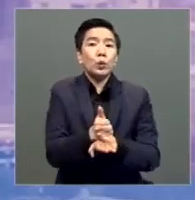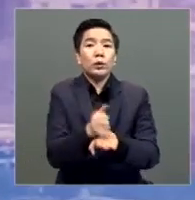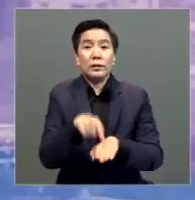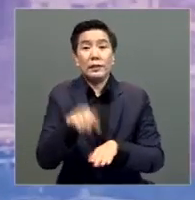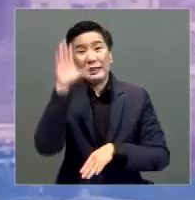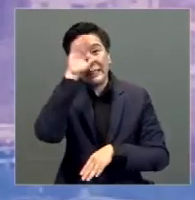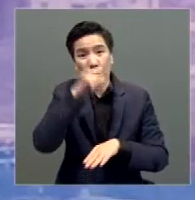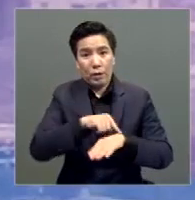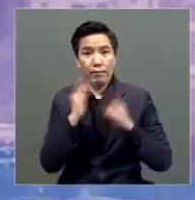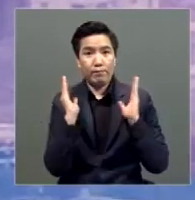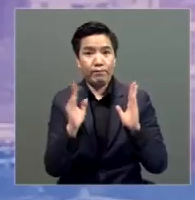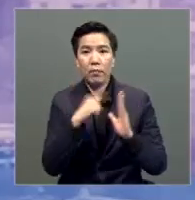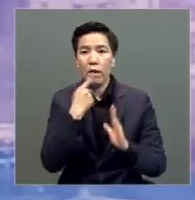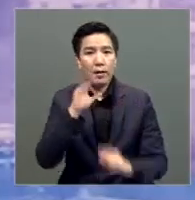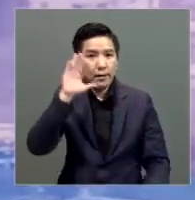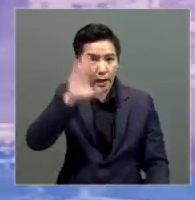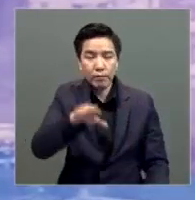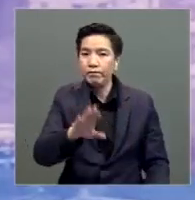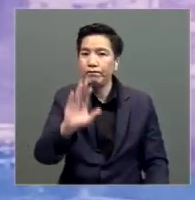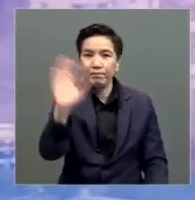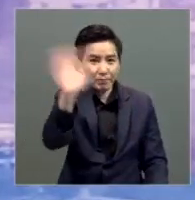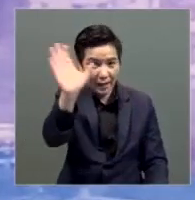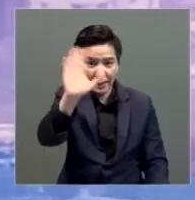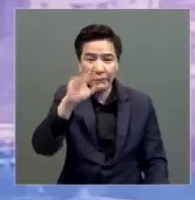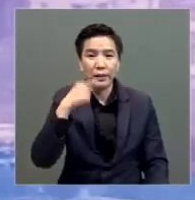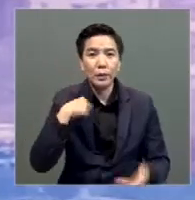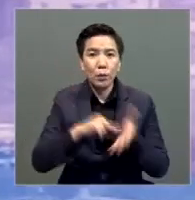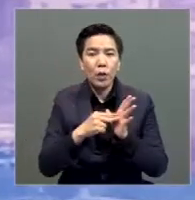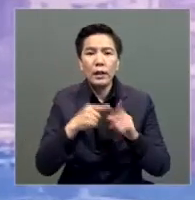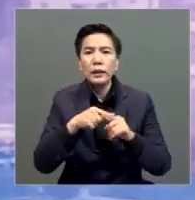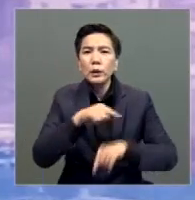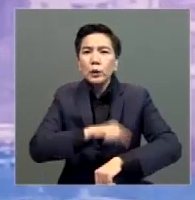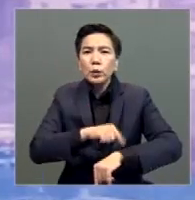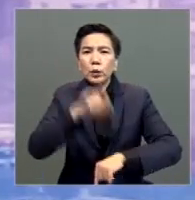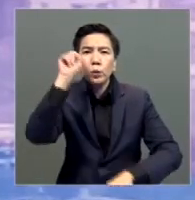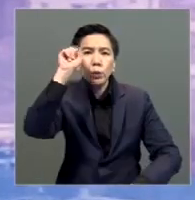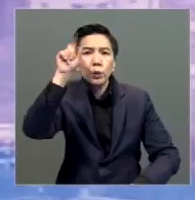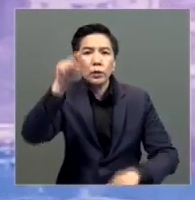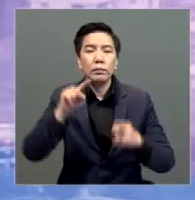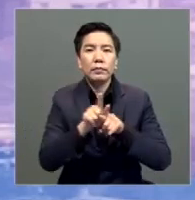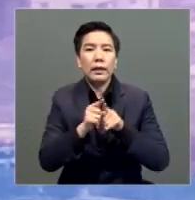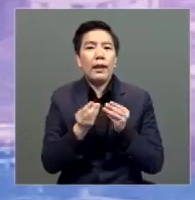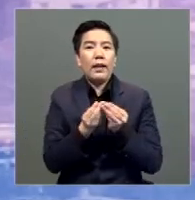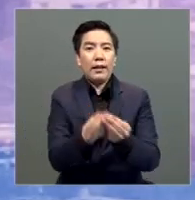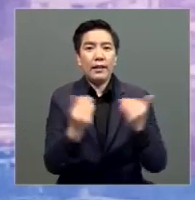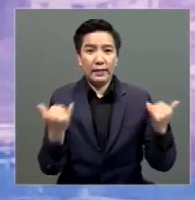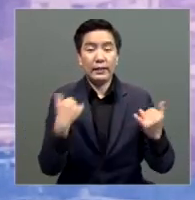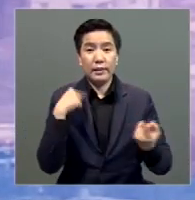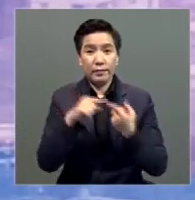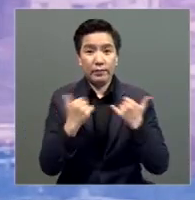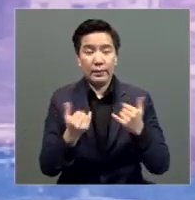นนไม่ได้ที่เราเรียกกันว่าเคอร์ฟิวซึ่งได้กำหนดเอาไว้ขณ